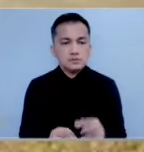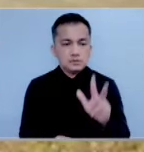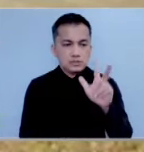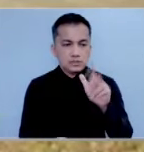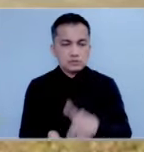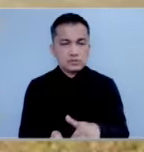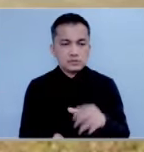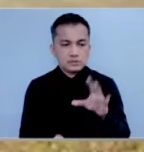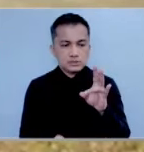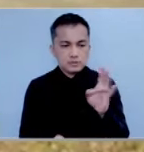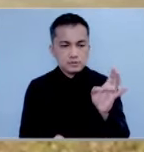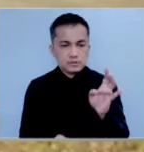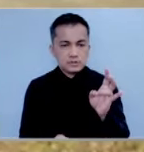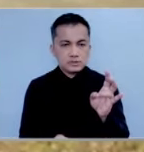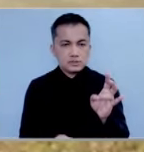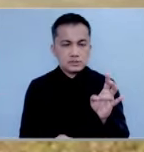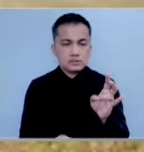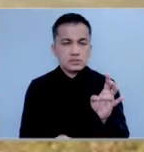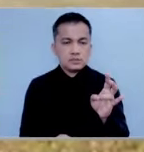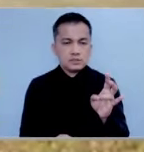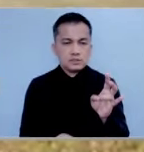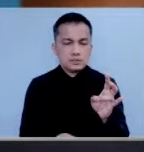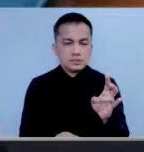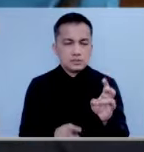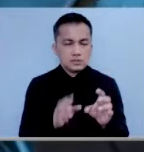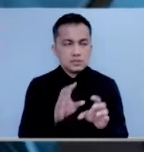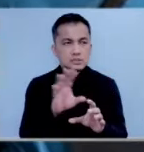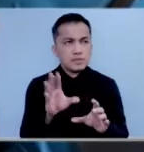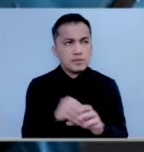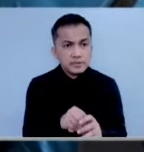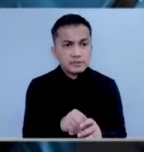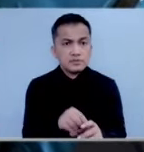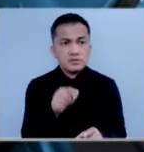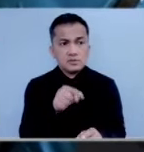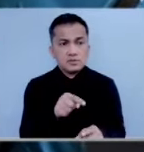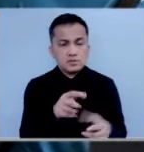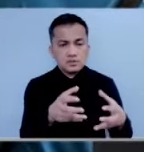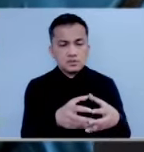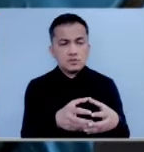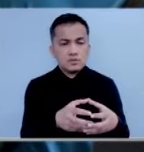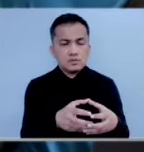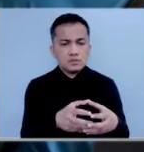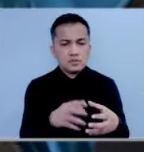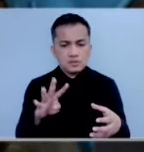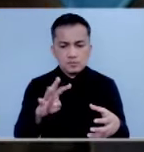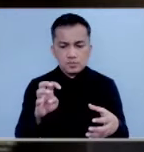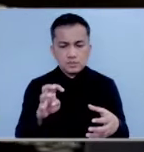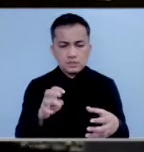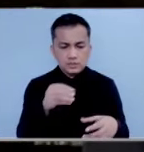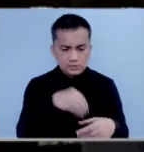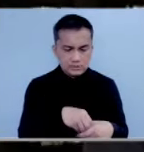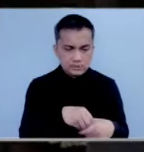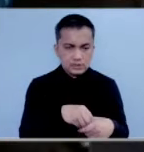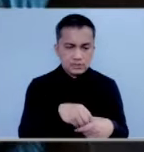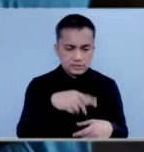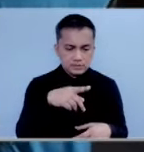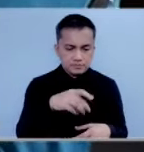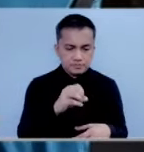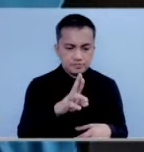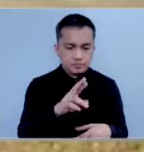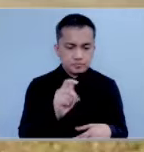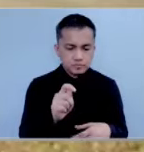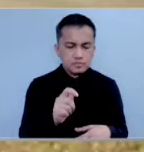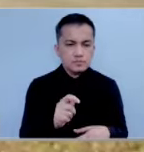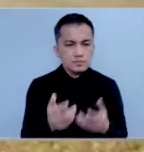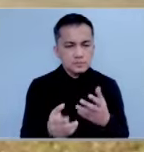3,700 kasama na po doon yung more or less 400 sa loob po ng port, no? Probably more